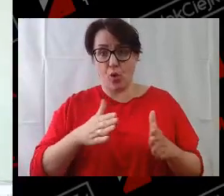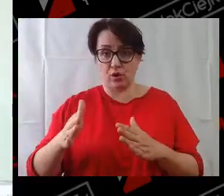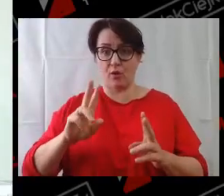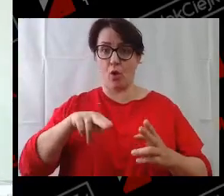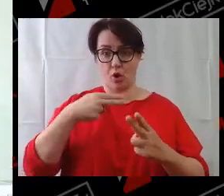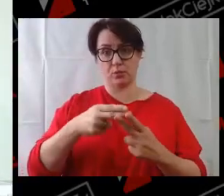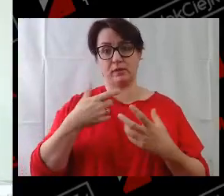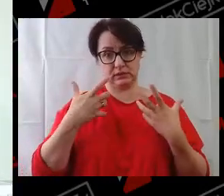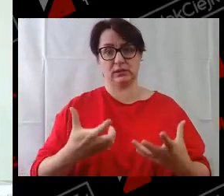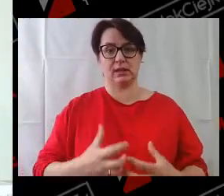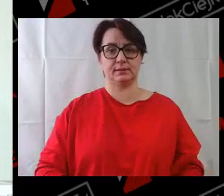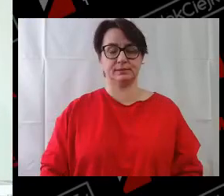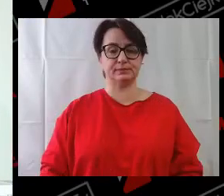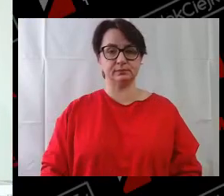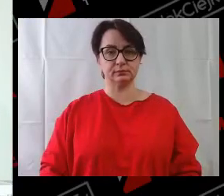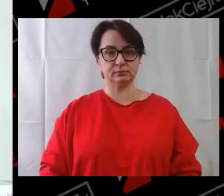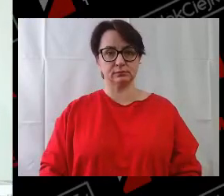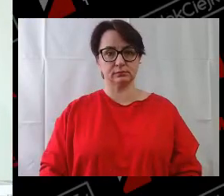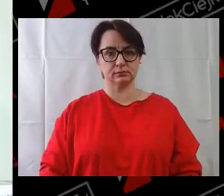odpowiadać